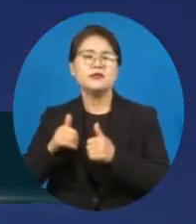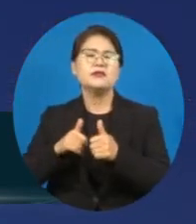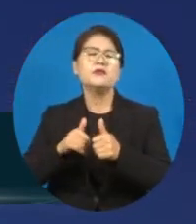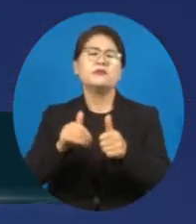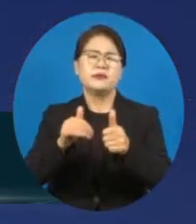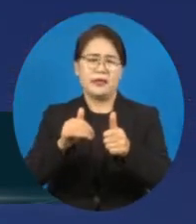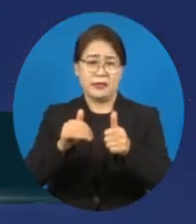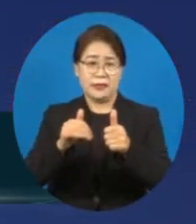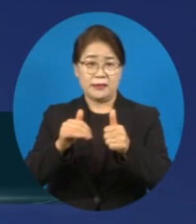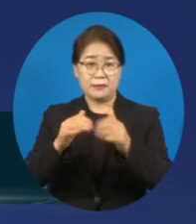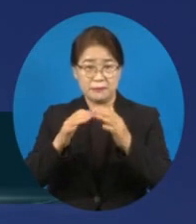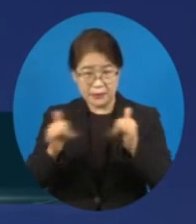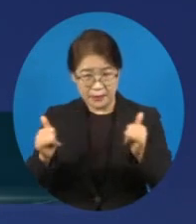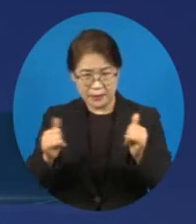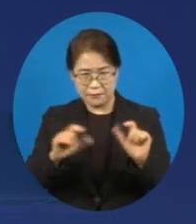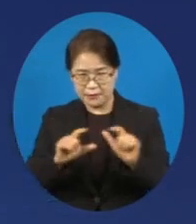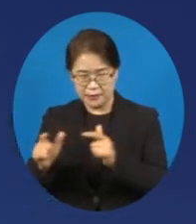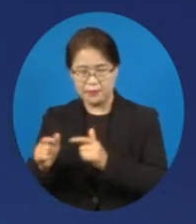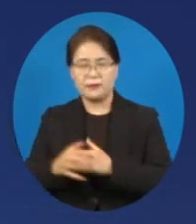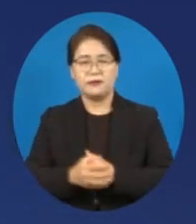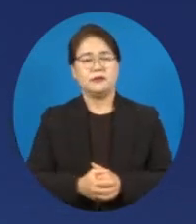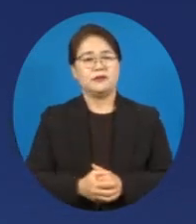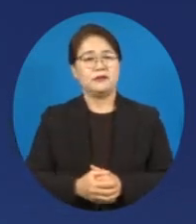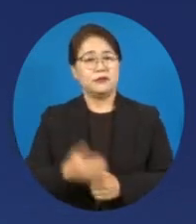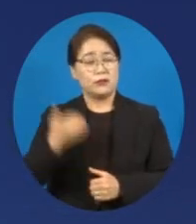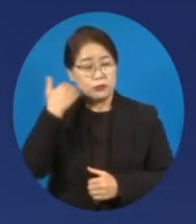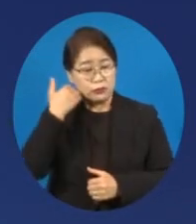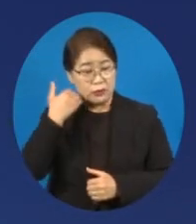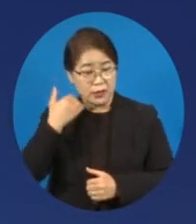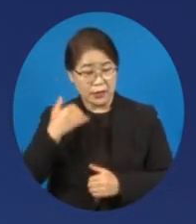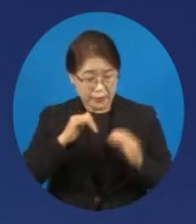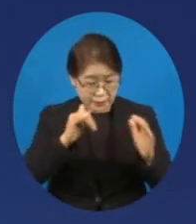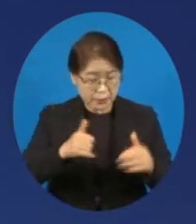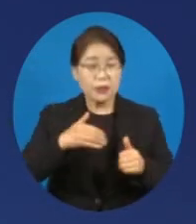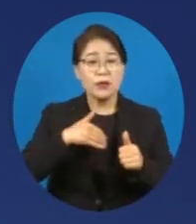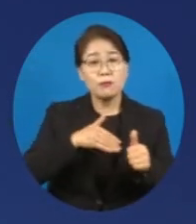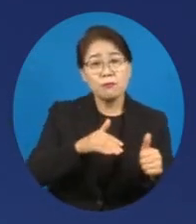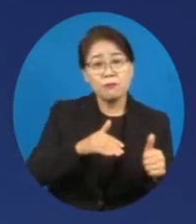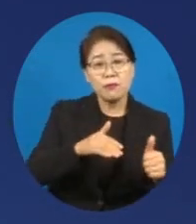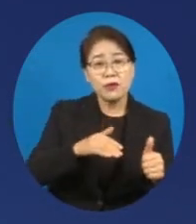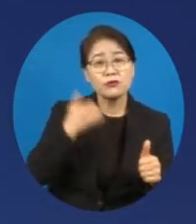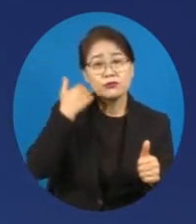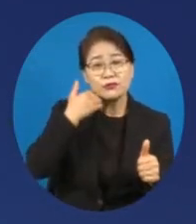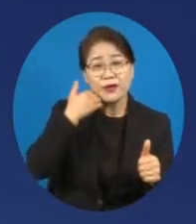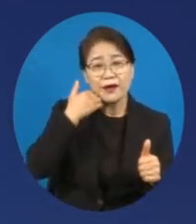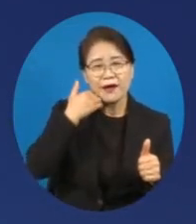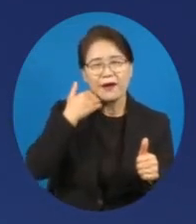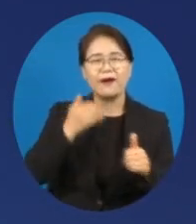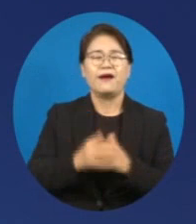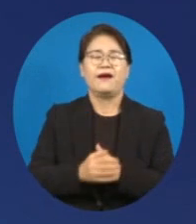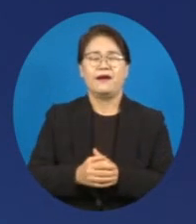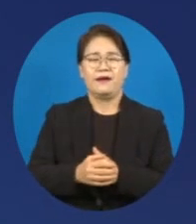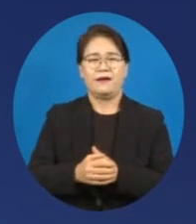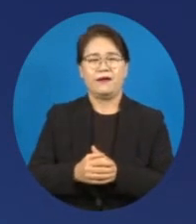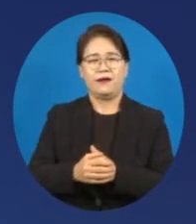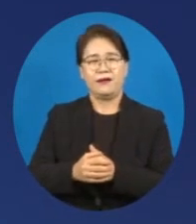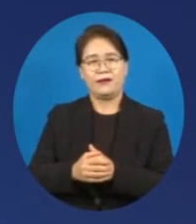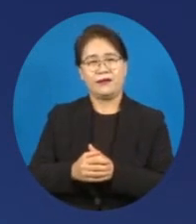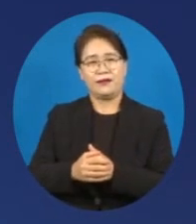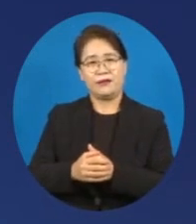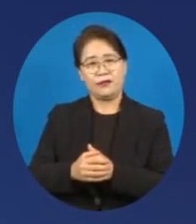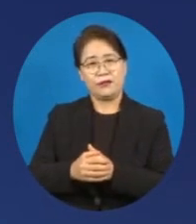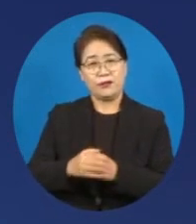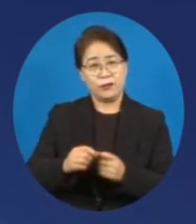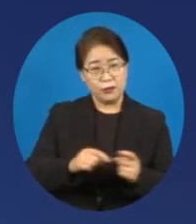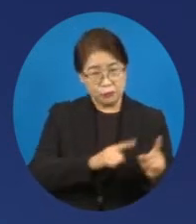자입니다 그런데 누가 우리를이 세상 가운데 보내셨습니까 바로 부활하신